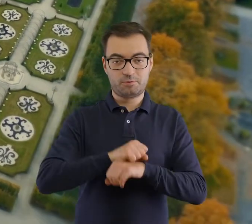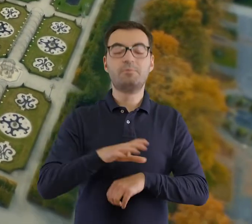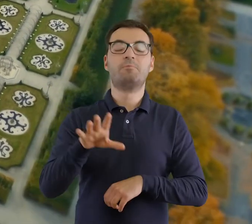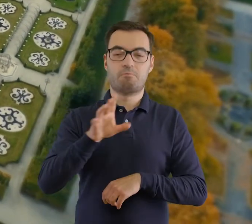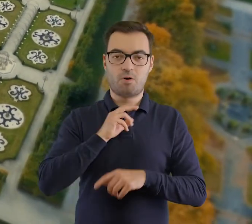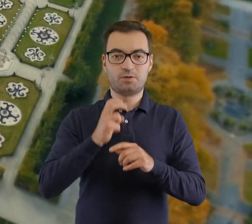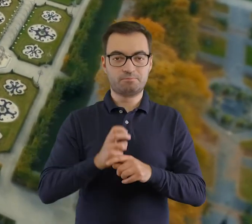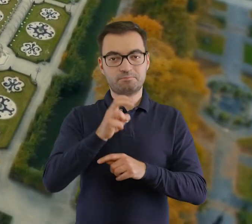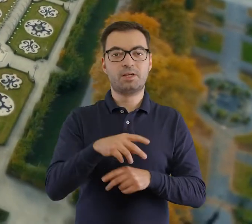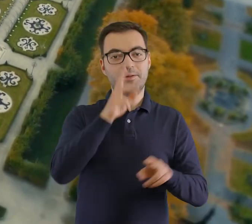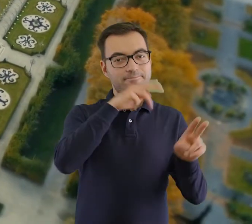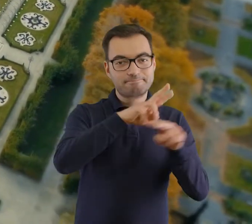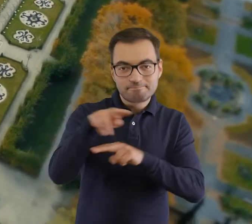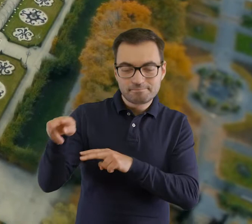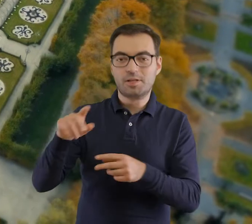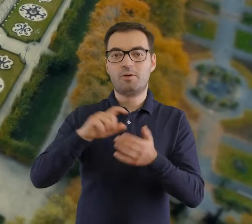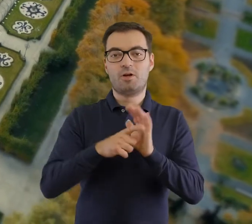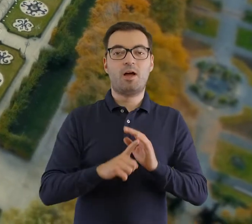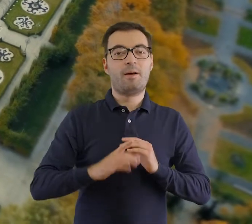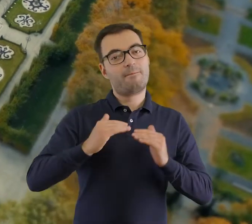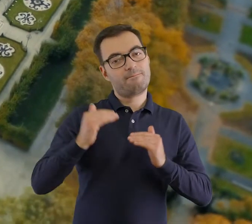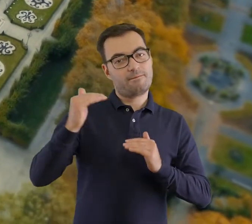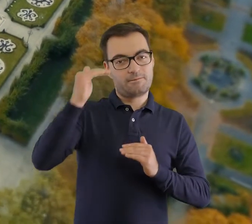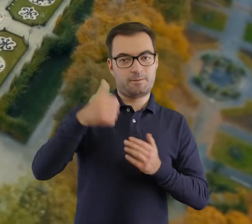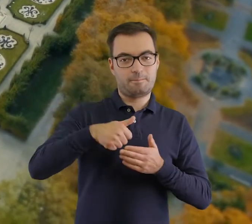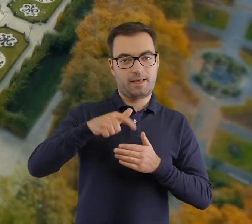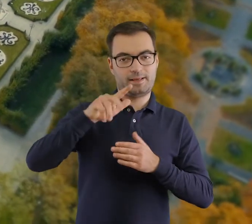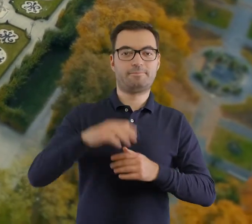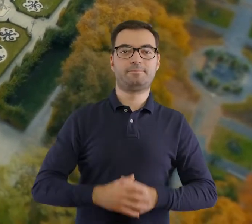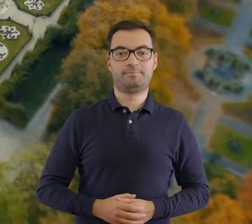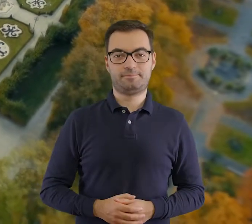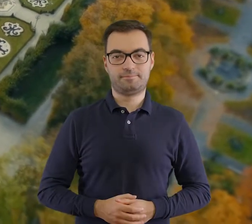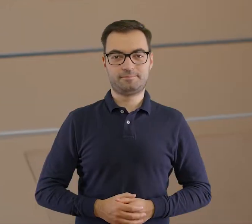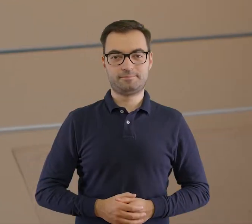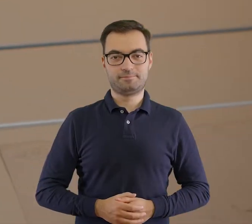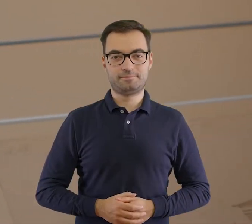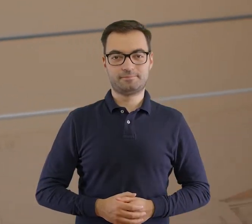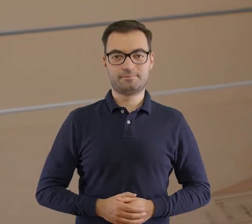niepełnosprawnościami zwiedzać pomieszczenia górnych kondygnacji pałacu.